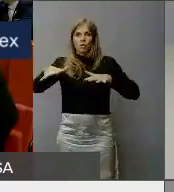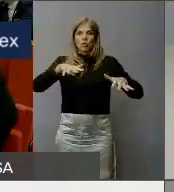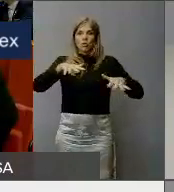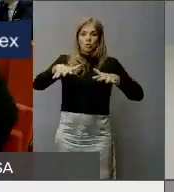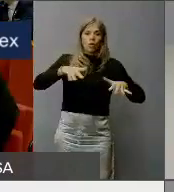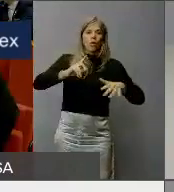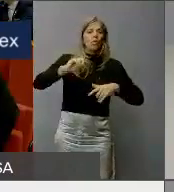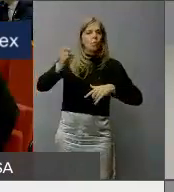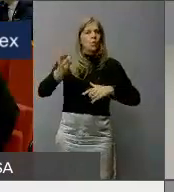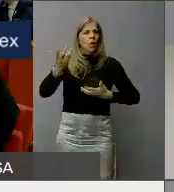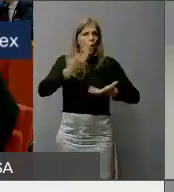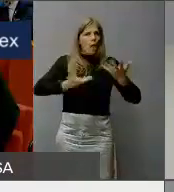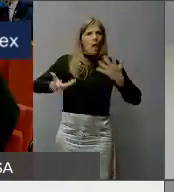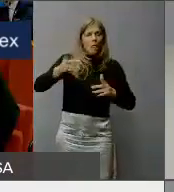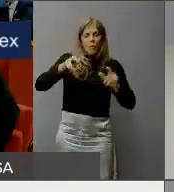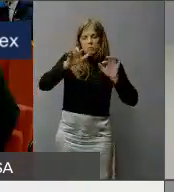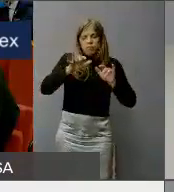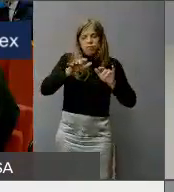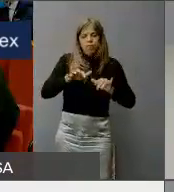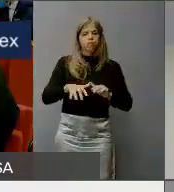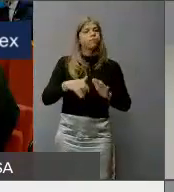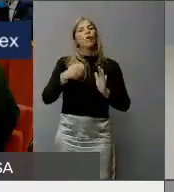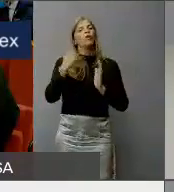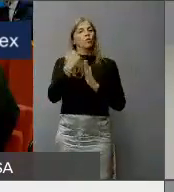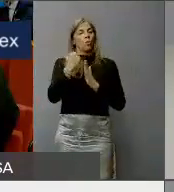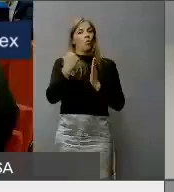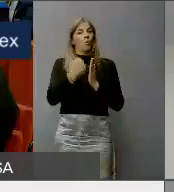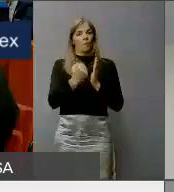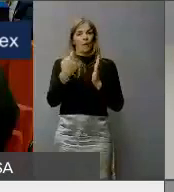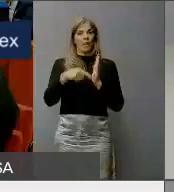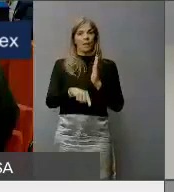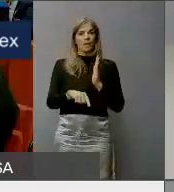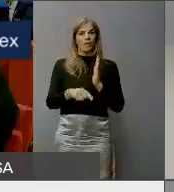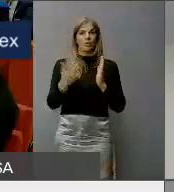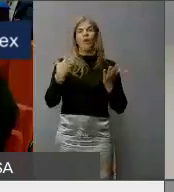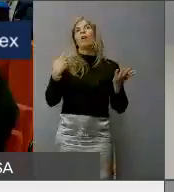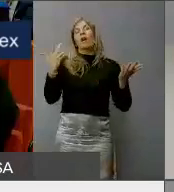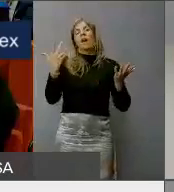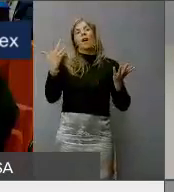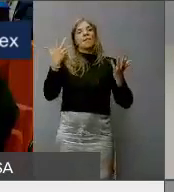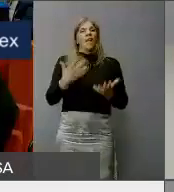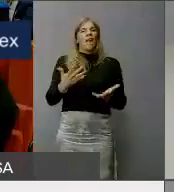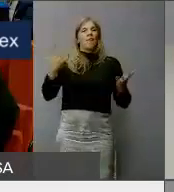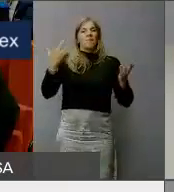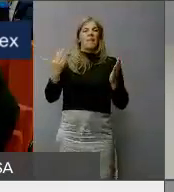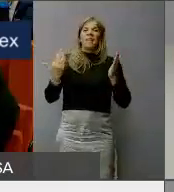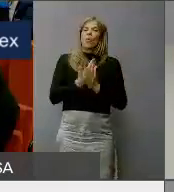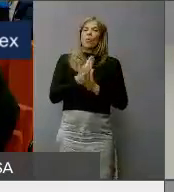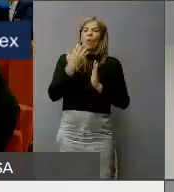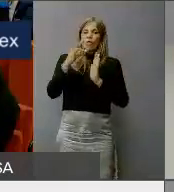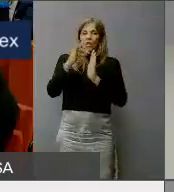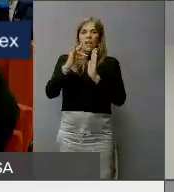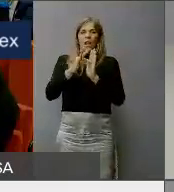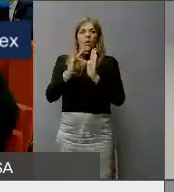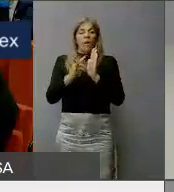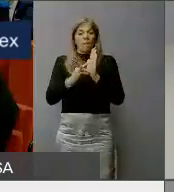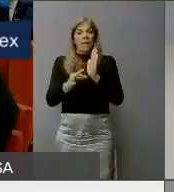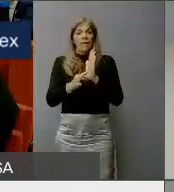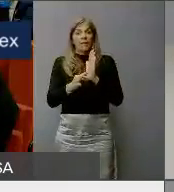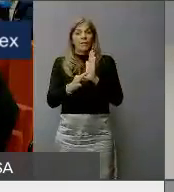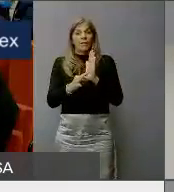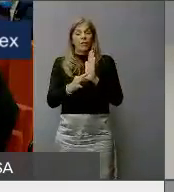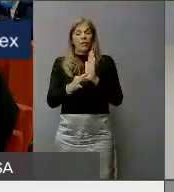documento finalmente una nuova nuovo regolamento e oltre al